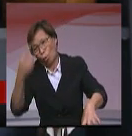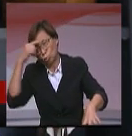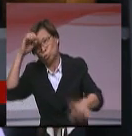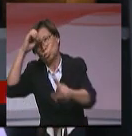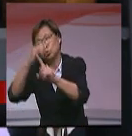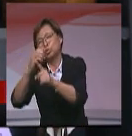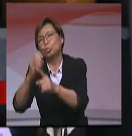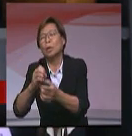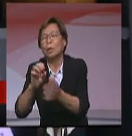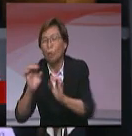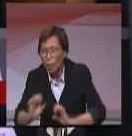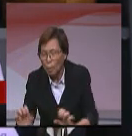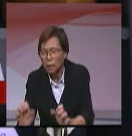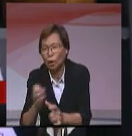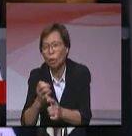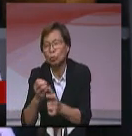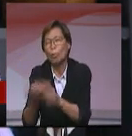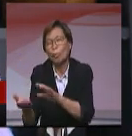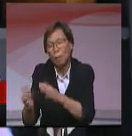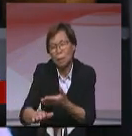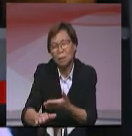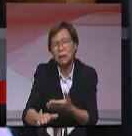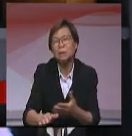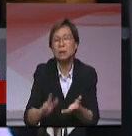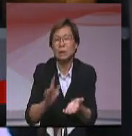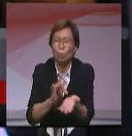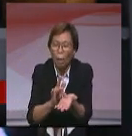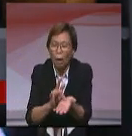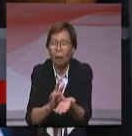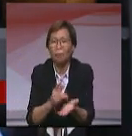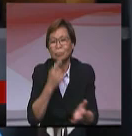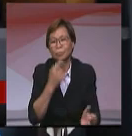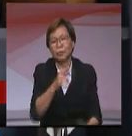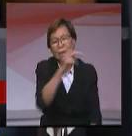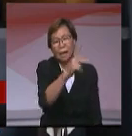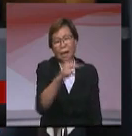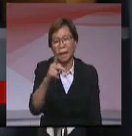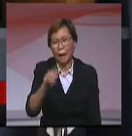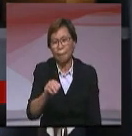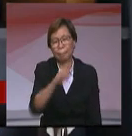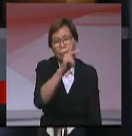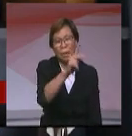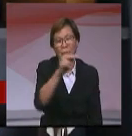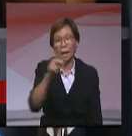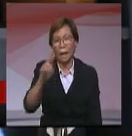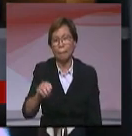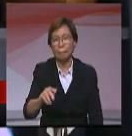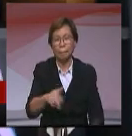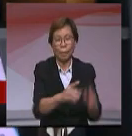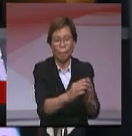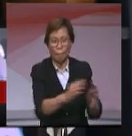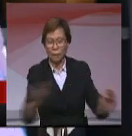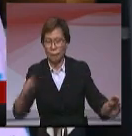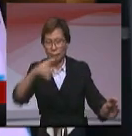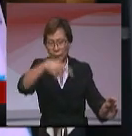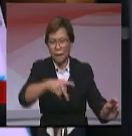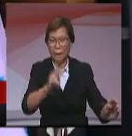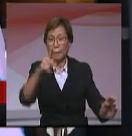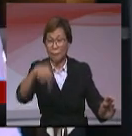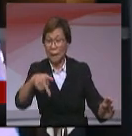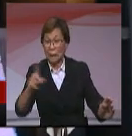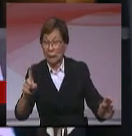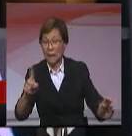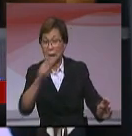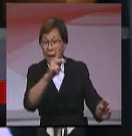tujuan perubatan dan kes-kes kematian tadi. KKM sepanjang tempoh PKPD akan